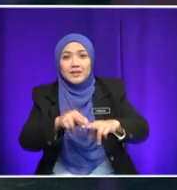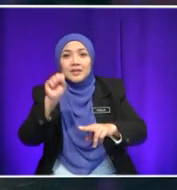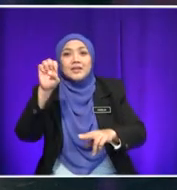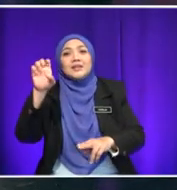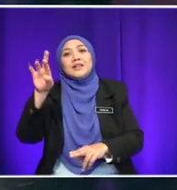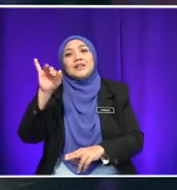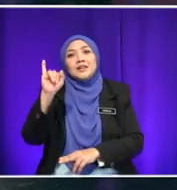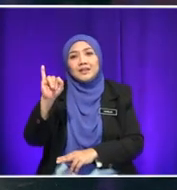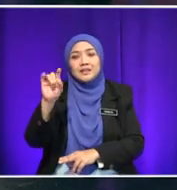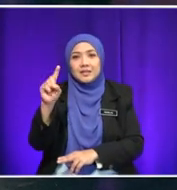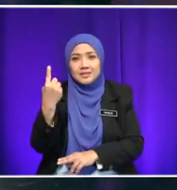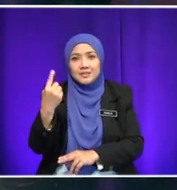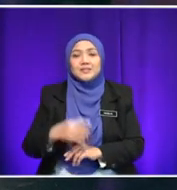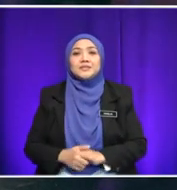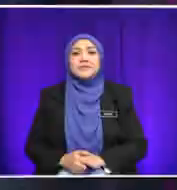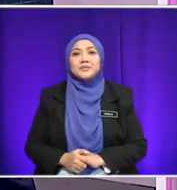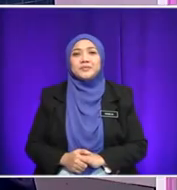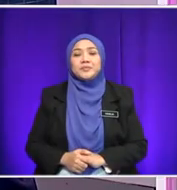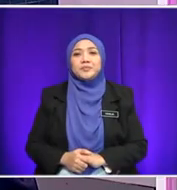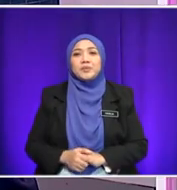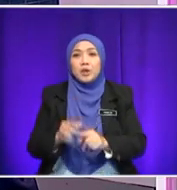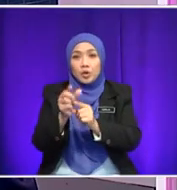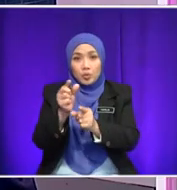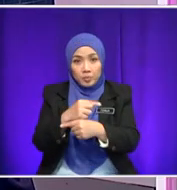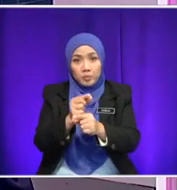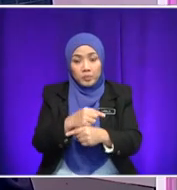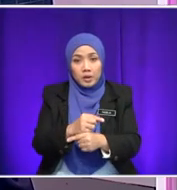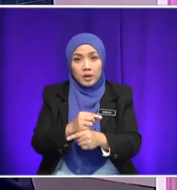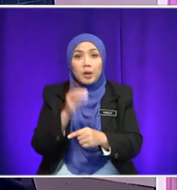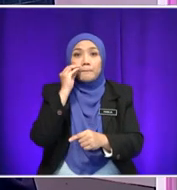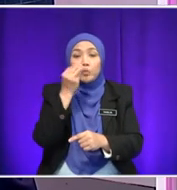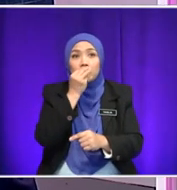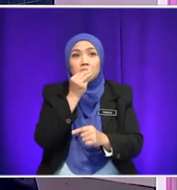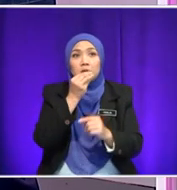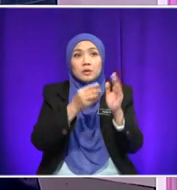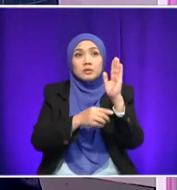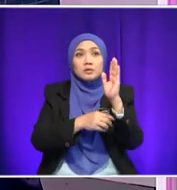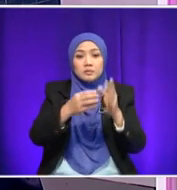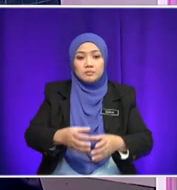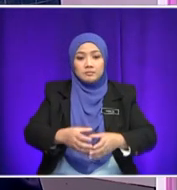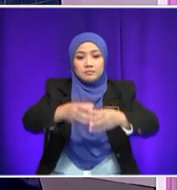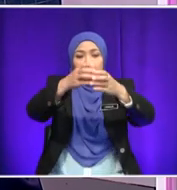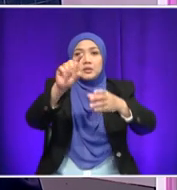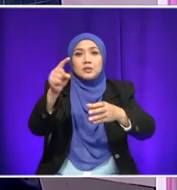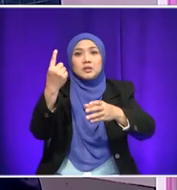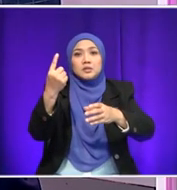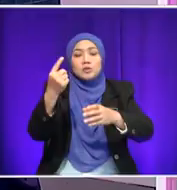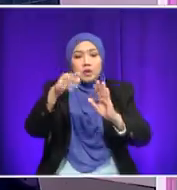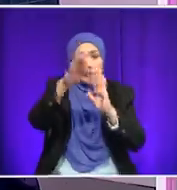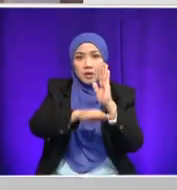seterusnya pula ialah gubahan bunga tegak sesuai digunakan di ruang yang berkonsepkan minimalis